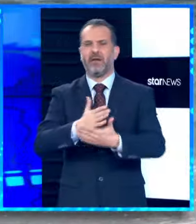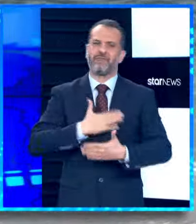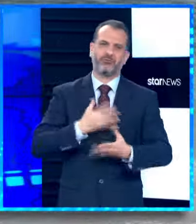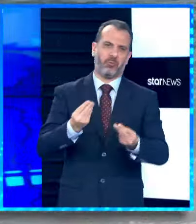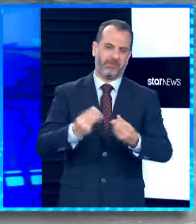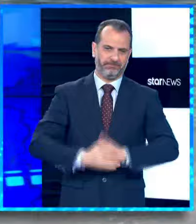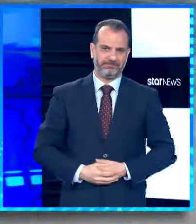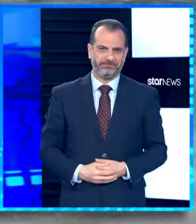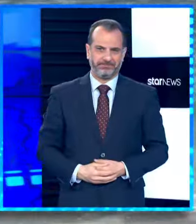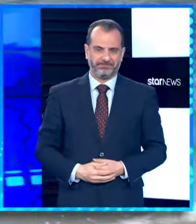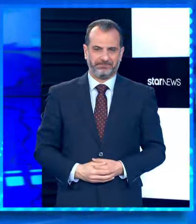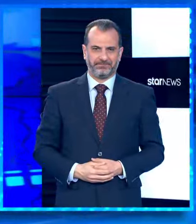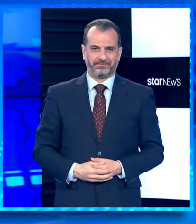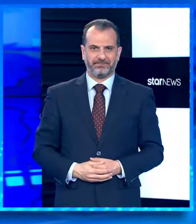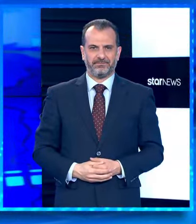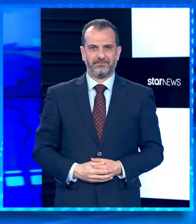Θοδωρή.